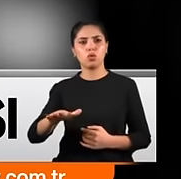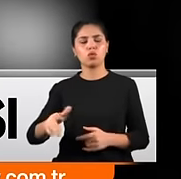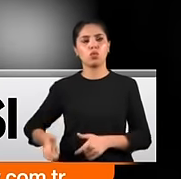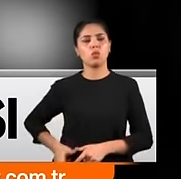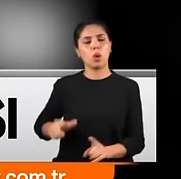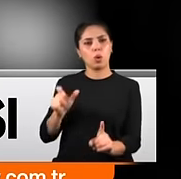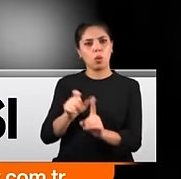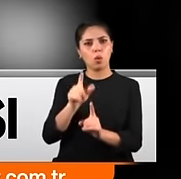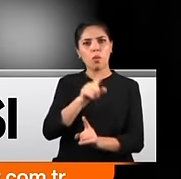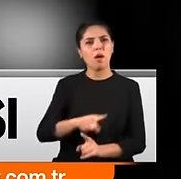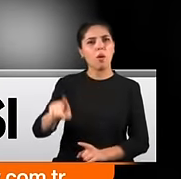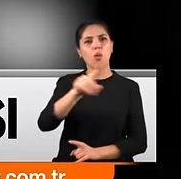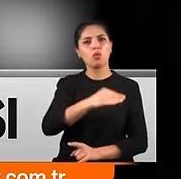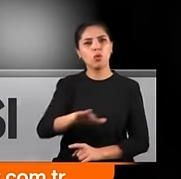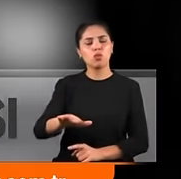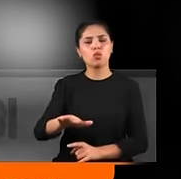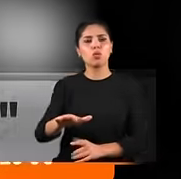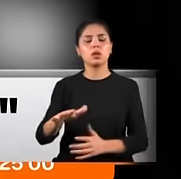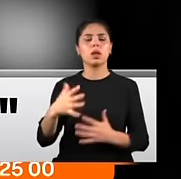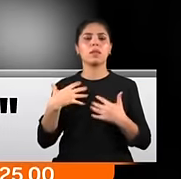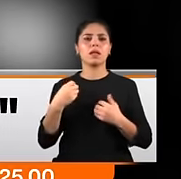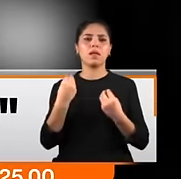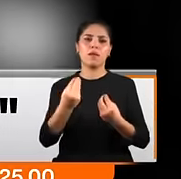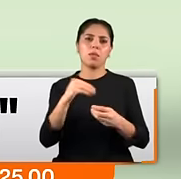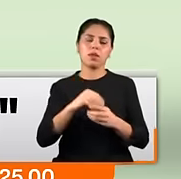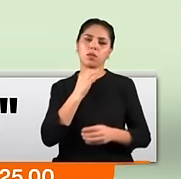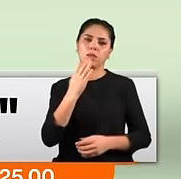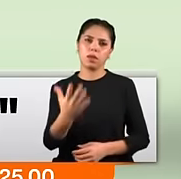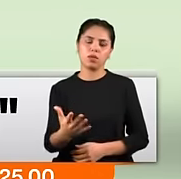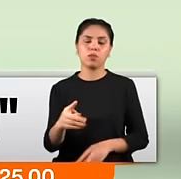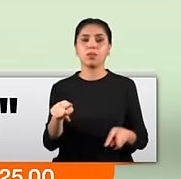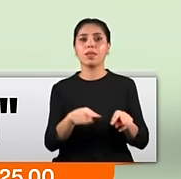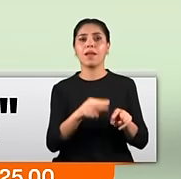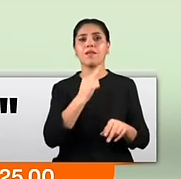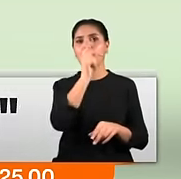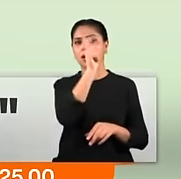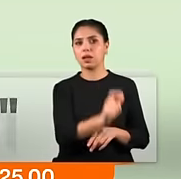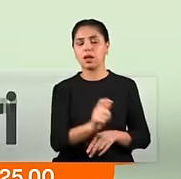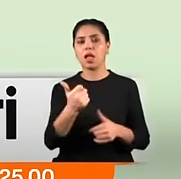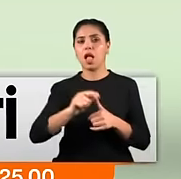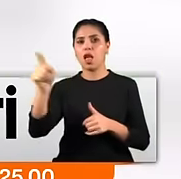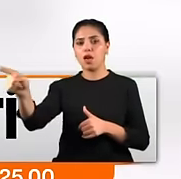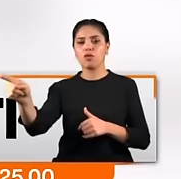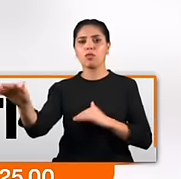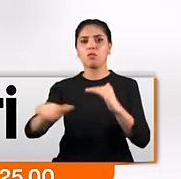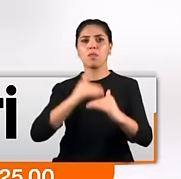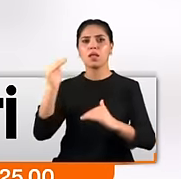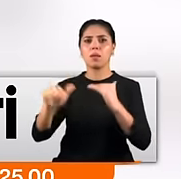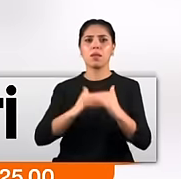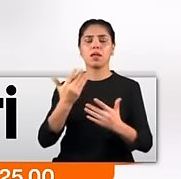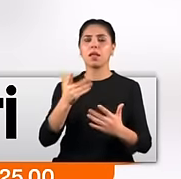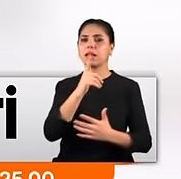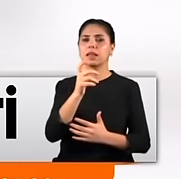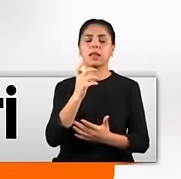güvenliğini korumak ve onların güvenliğini sağlamak istiyorum. Teşekkürler. Neval Erdinç, kocasının kendisine gönderdiği mesajları ve